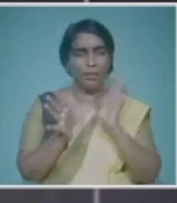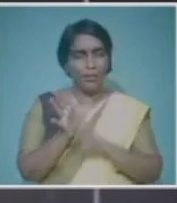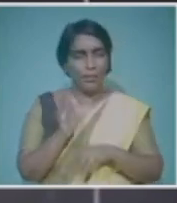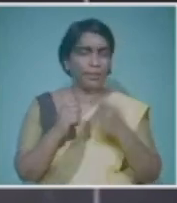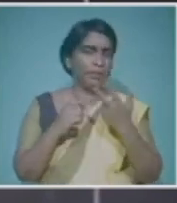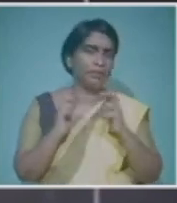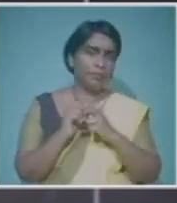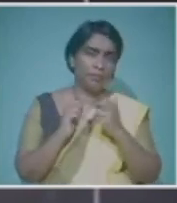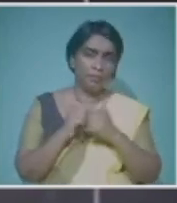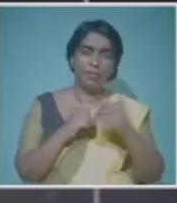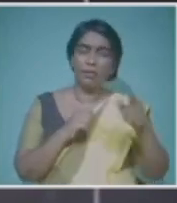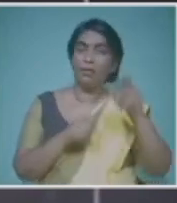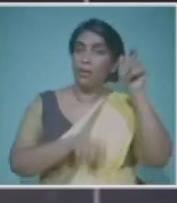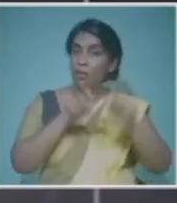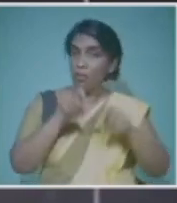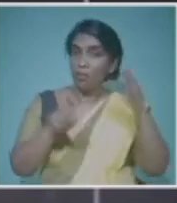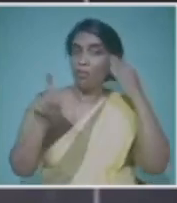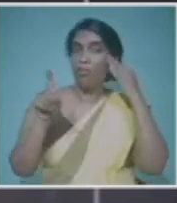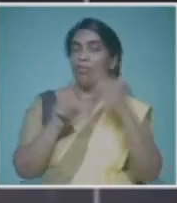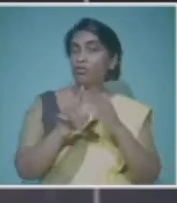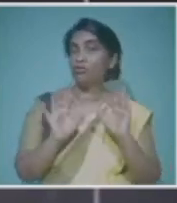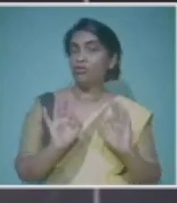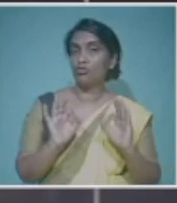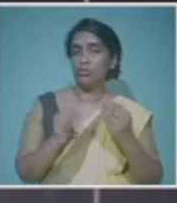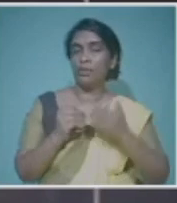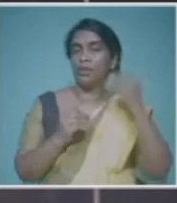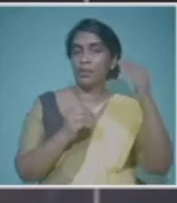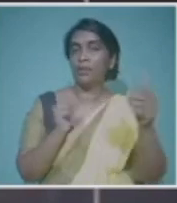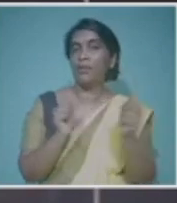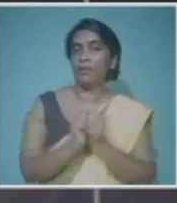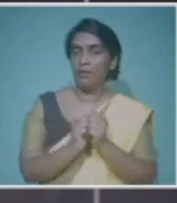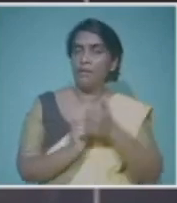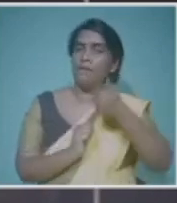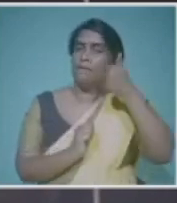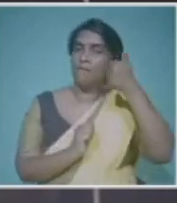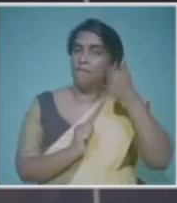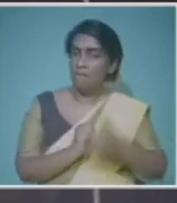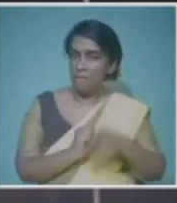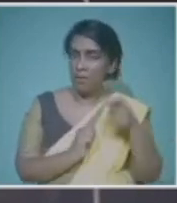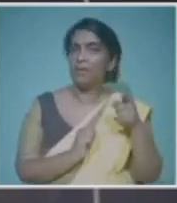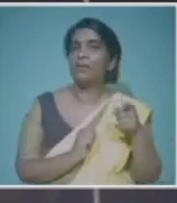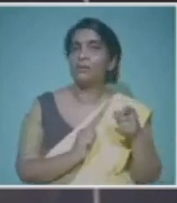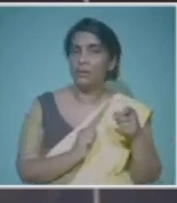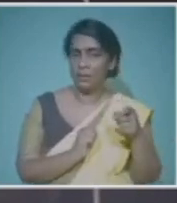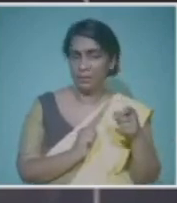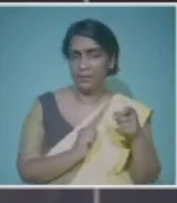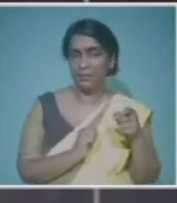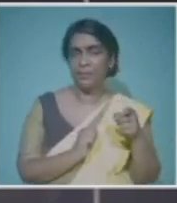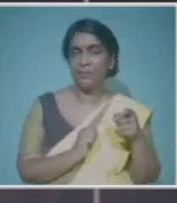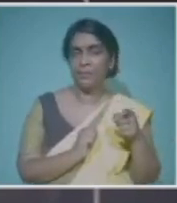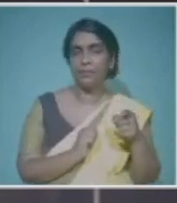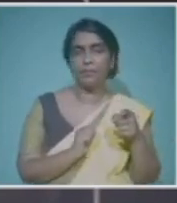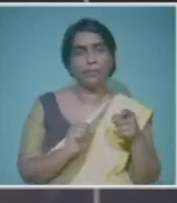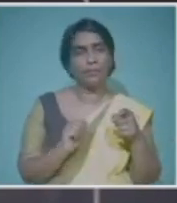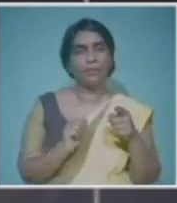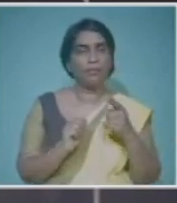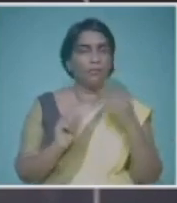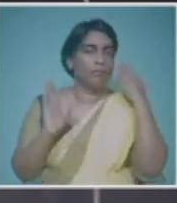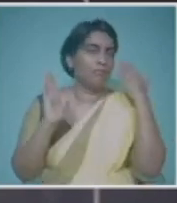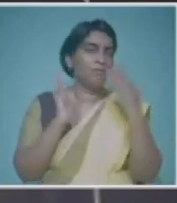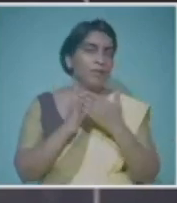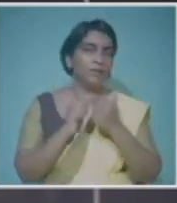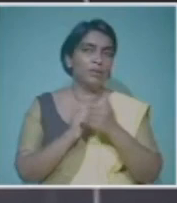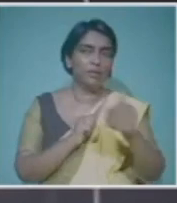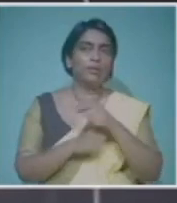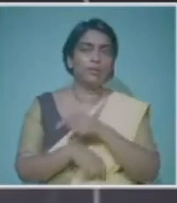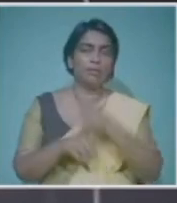තත්ත්වයෙන් බැහැරවන පාර්ශ්වයන්ට එරෙහි සුදුසු ඉදිරි පියවර ගැනීමේ අත්‍යවශ්‍ය භාවය අවධාරණය කරේ